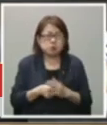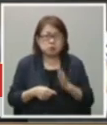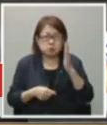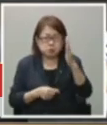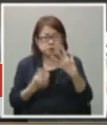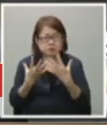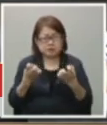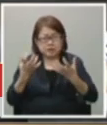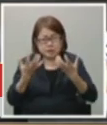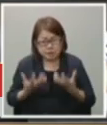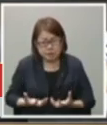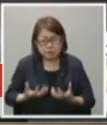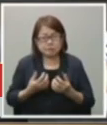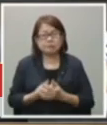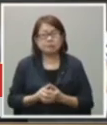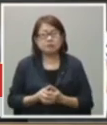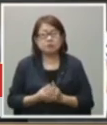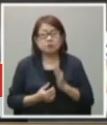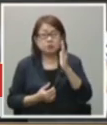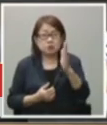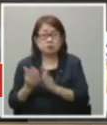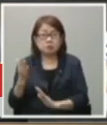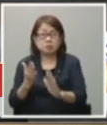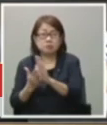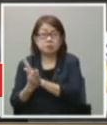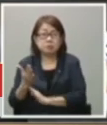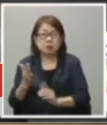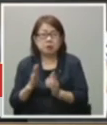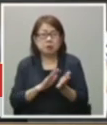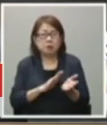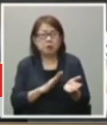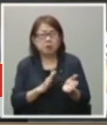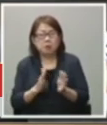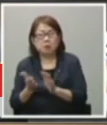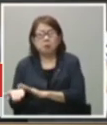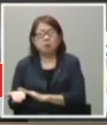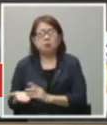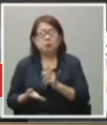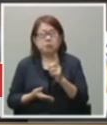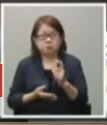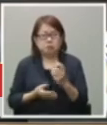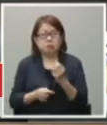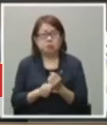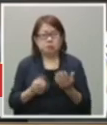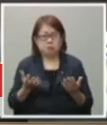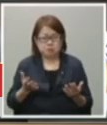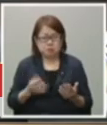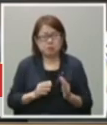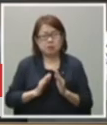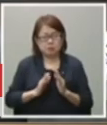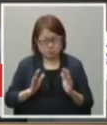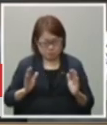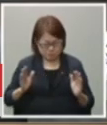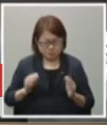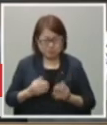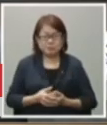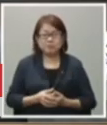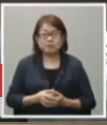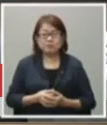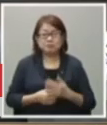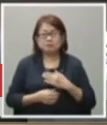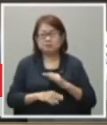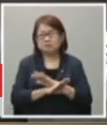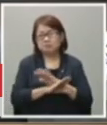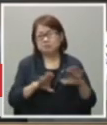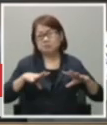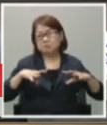หายอย่างร้ายแรงจนประเทศถึงคราวล่มจนได้ครับท่านประธานครับขอบพระคุณท่านประธานครับผมไม่ไว้ว